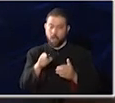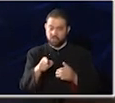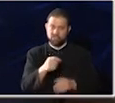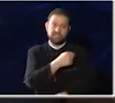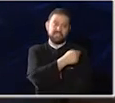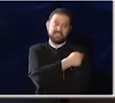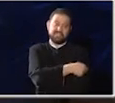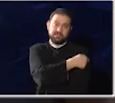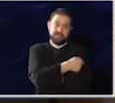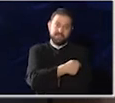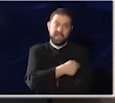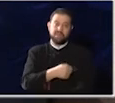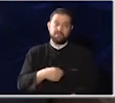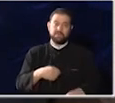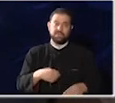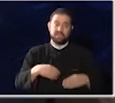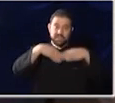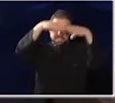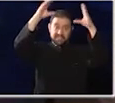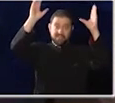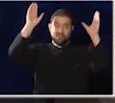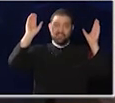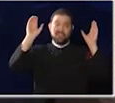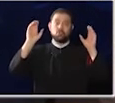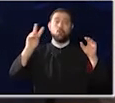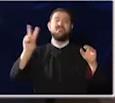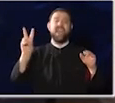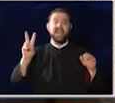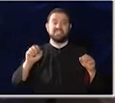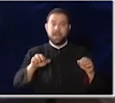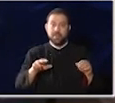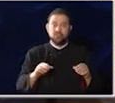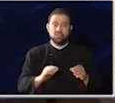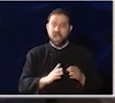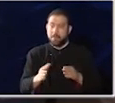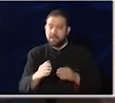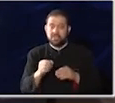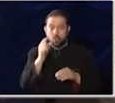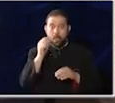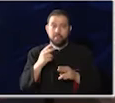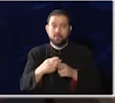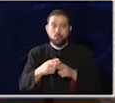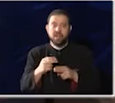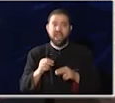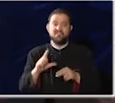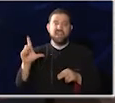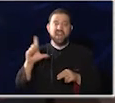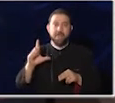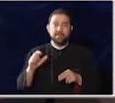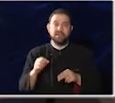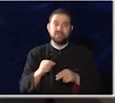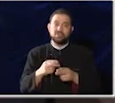spitale, ca să vedem cine sunt modelele noastre, de exemplu, Sfântul Vasile cel Mare însuși mergea printre leproși și le îngrijea rănile.